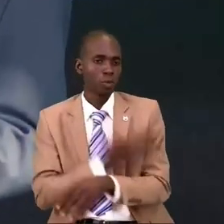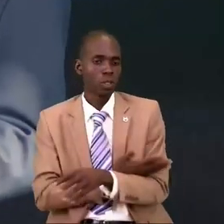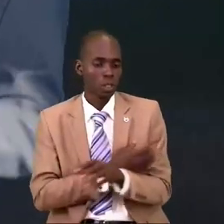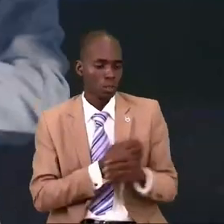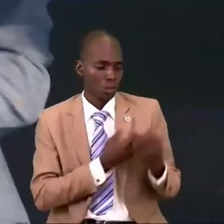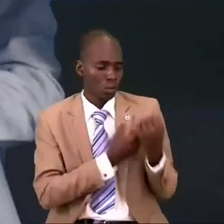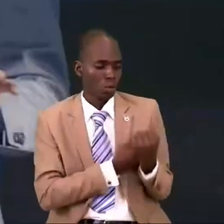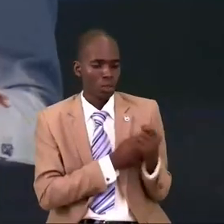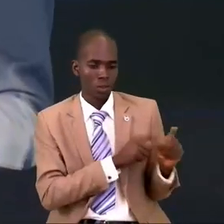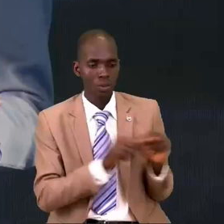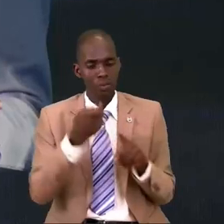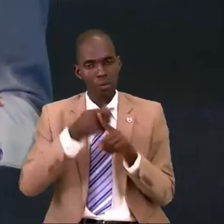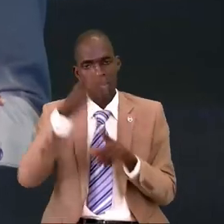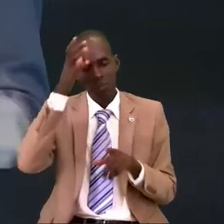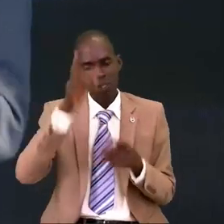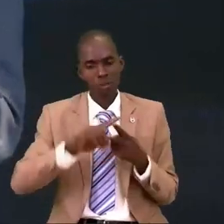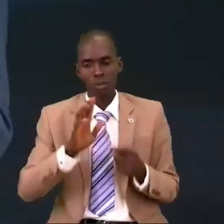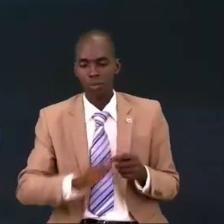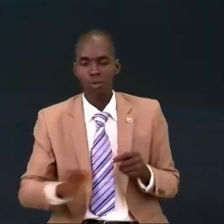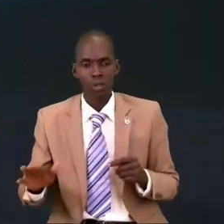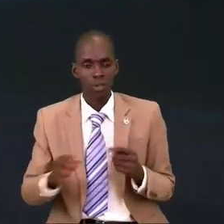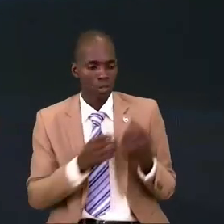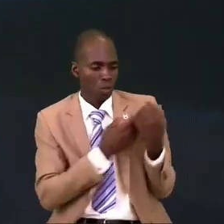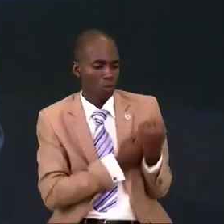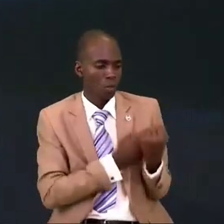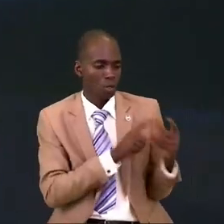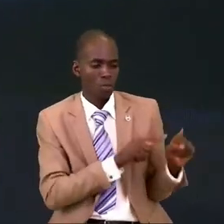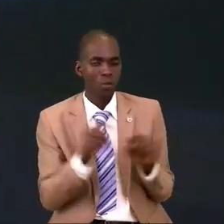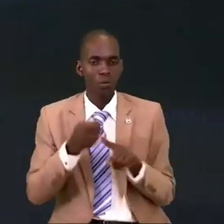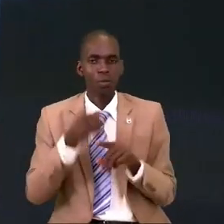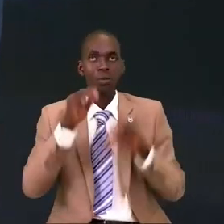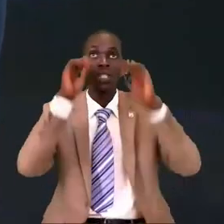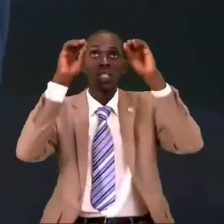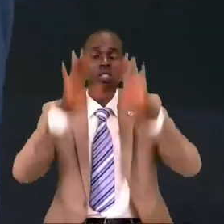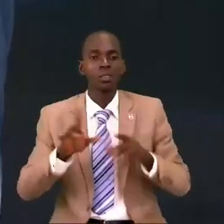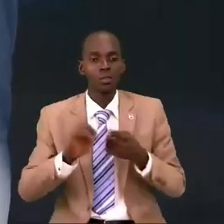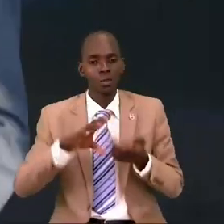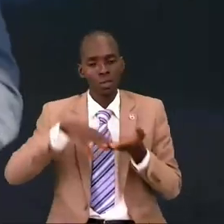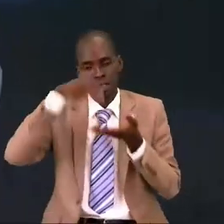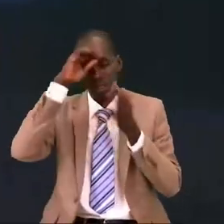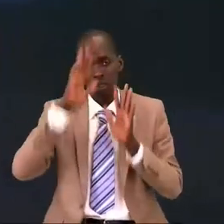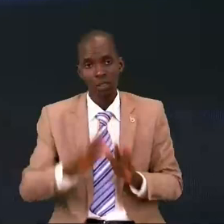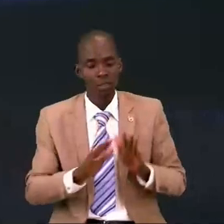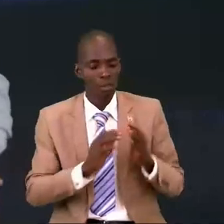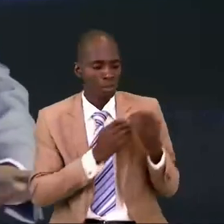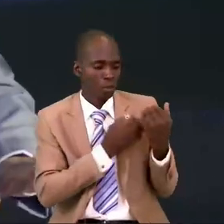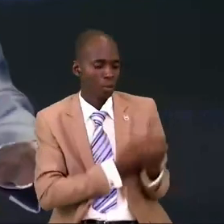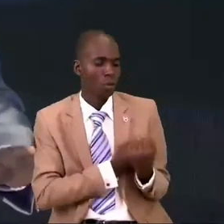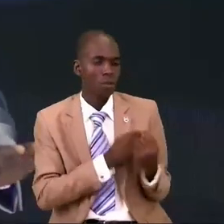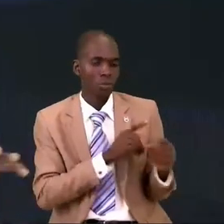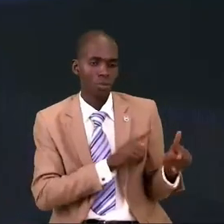Le courage du directeur vers les membres du personnel. Le courage